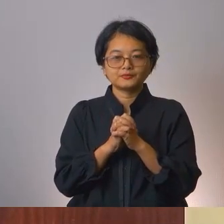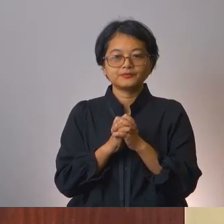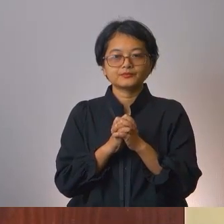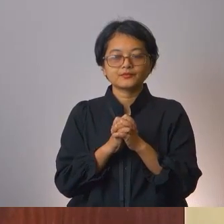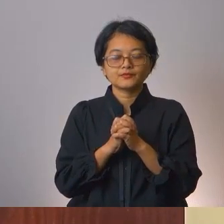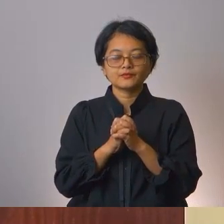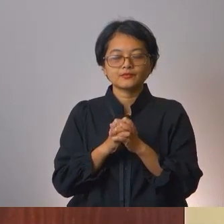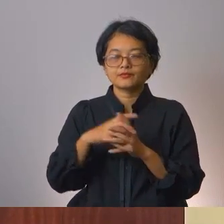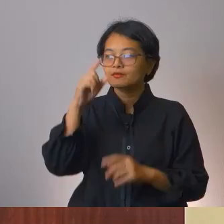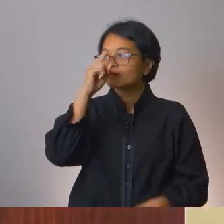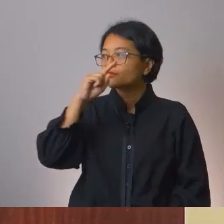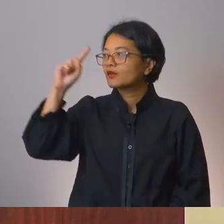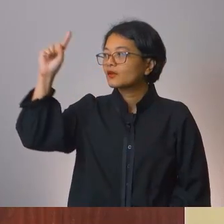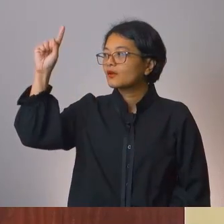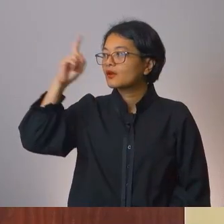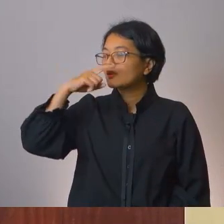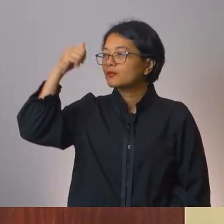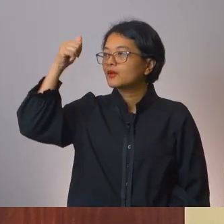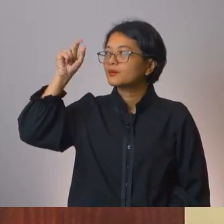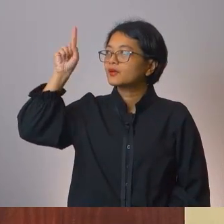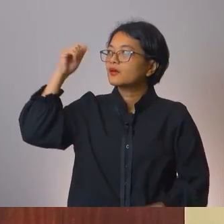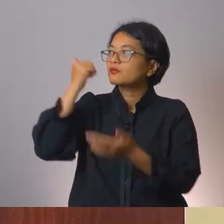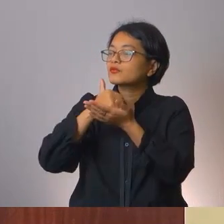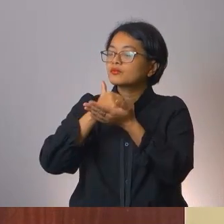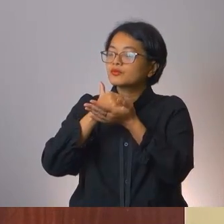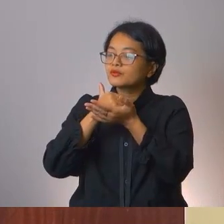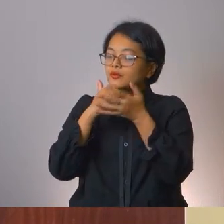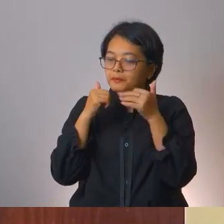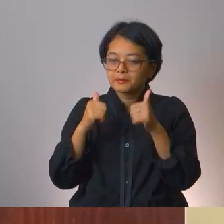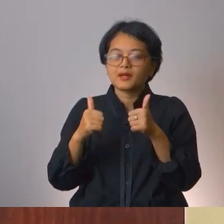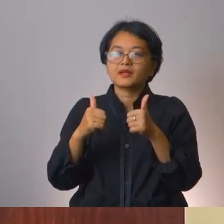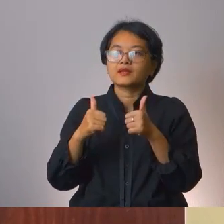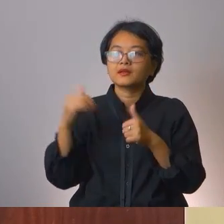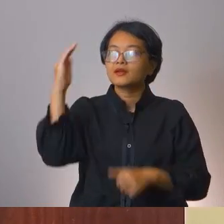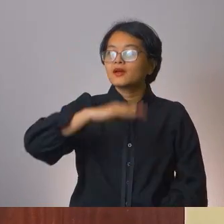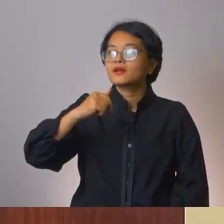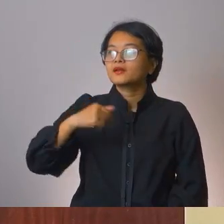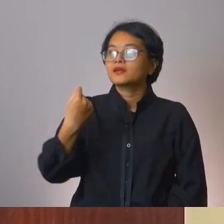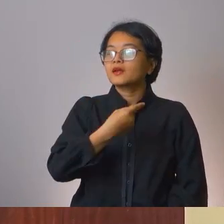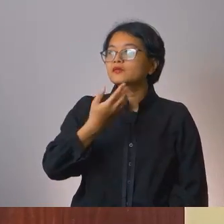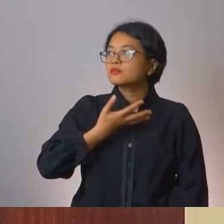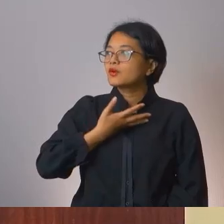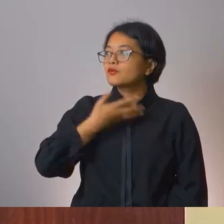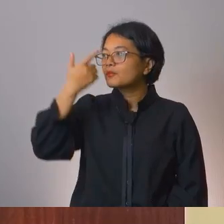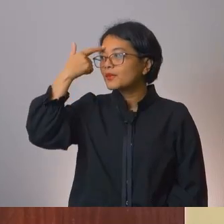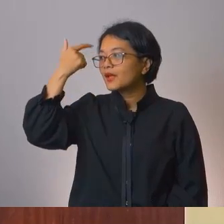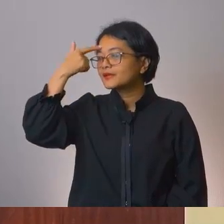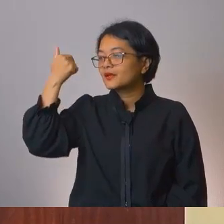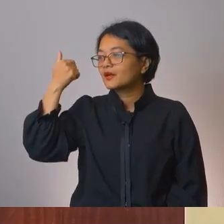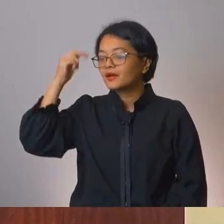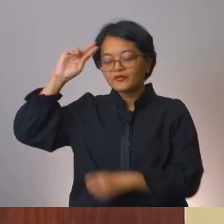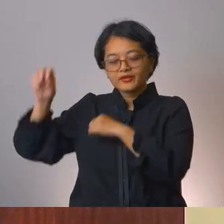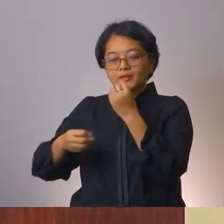Allah Bapa yang maha baik, kami akan belajar dari kebenaran firman pada saat ini.